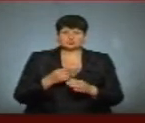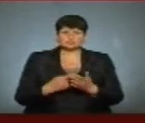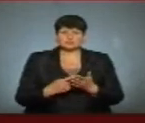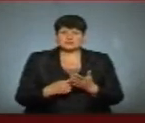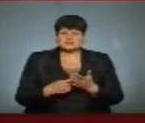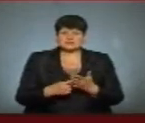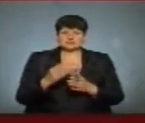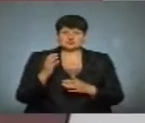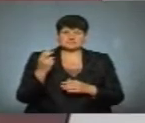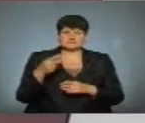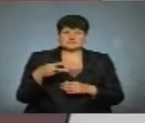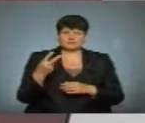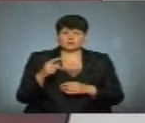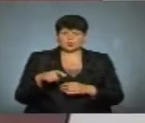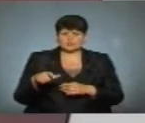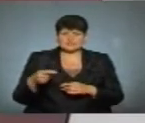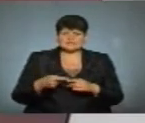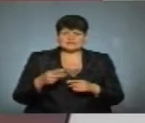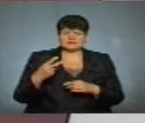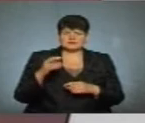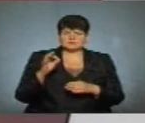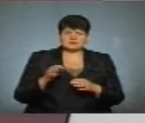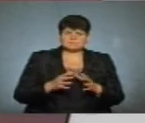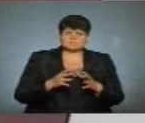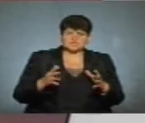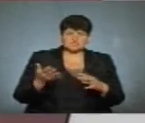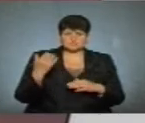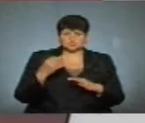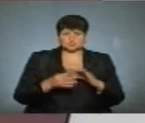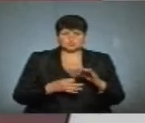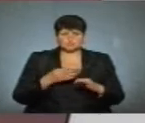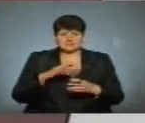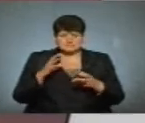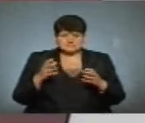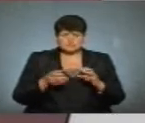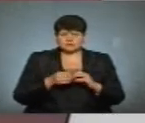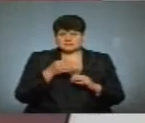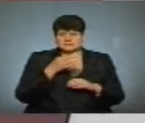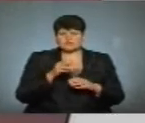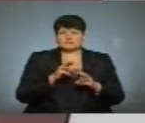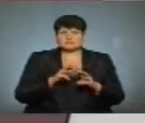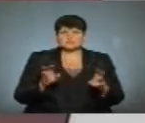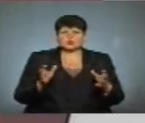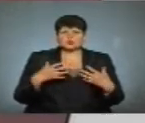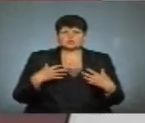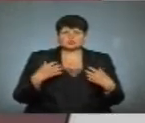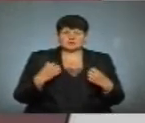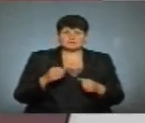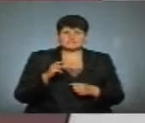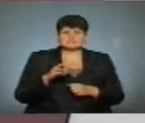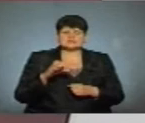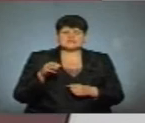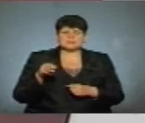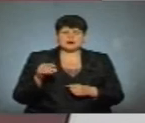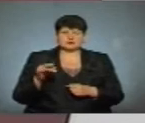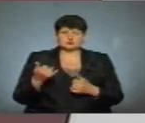підтвердили в 422 людей. Це на 20 більше, аніж минулої доби. Загалом, як повідомив міністр охорони здоров'я Максим Степанов, на